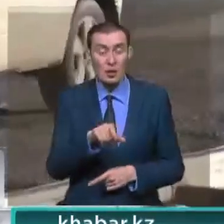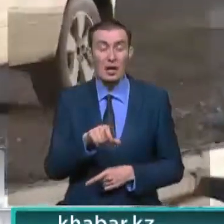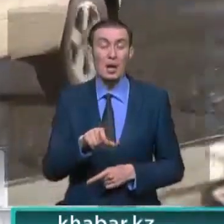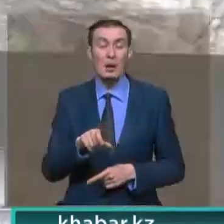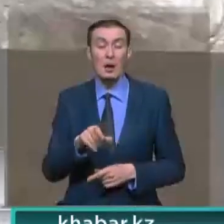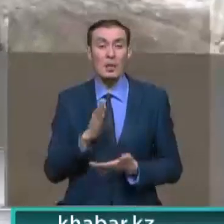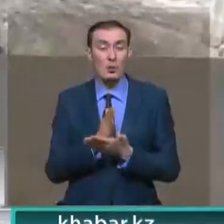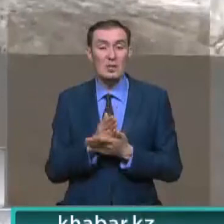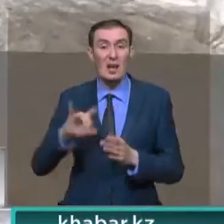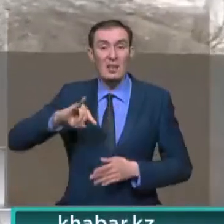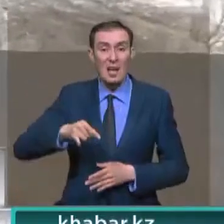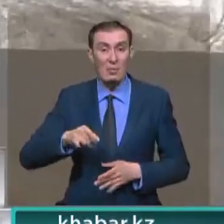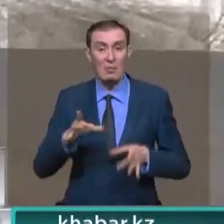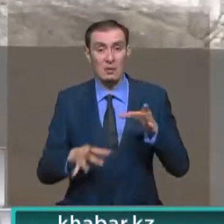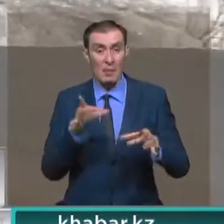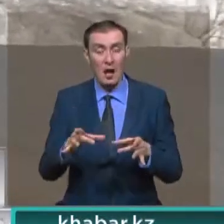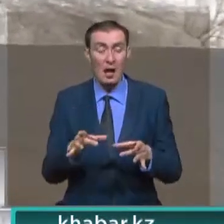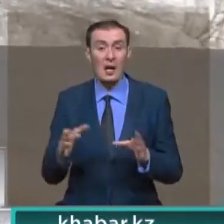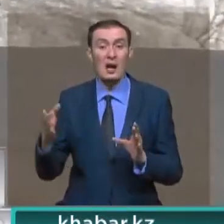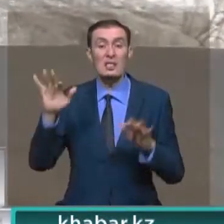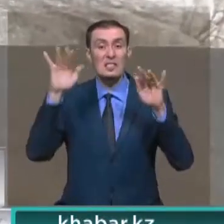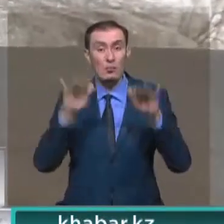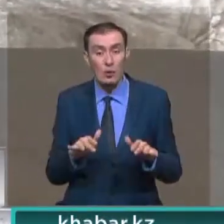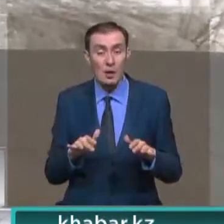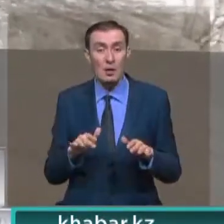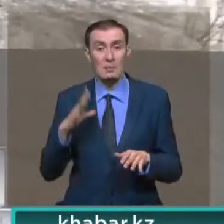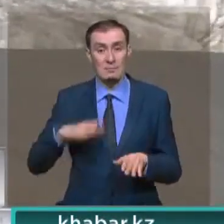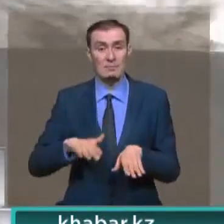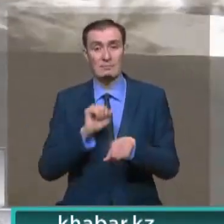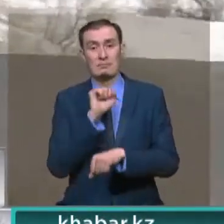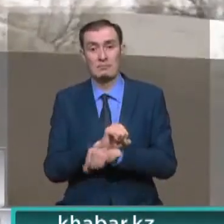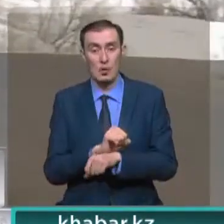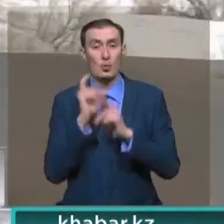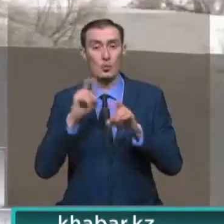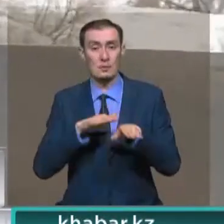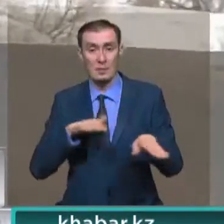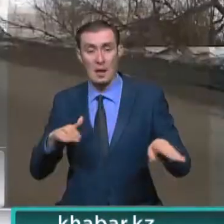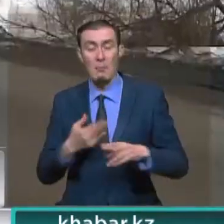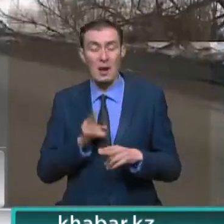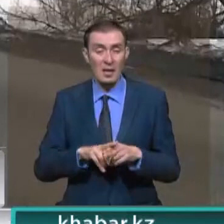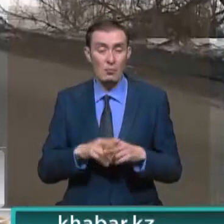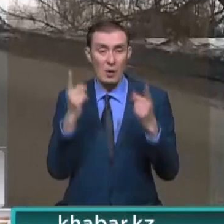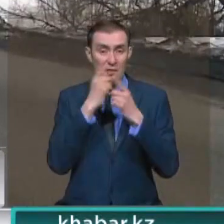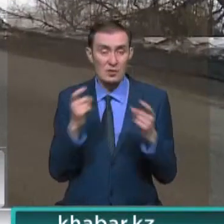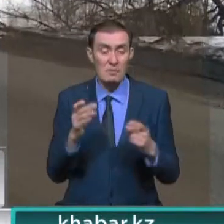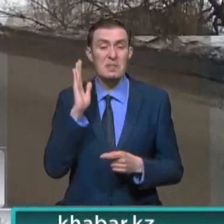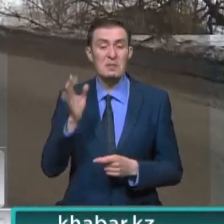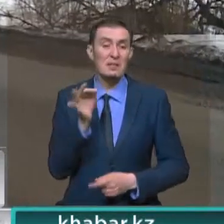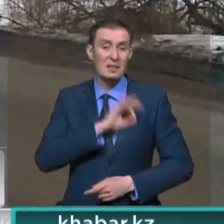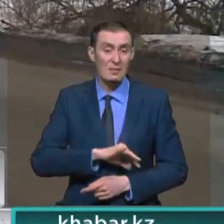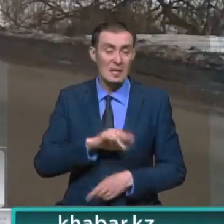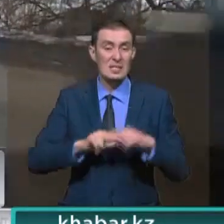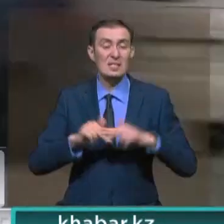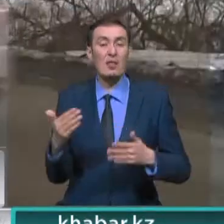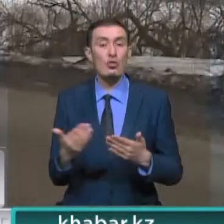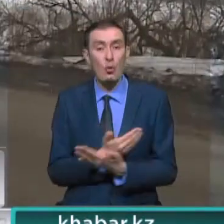трассы покрывают ямы, а зимой на высокогорных участках встают большегрузы, поэтому озвученные региональными властями перспективы